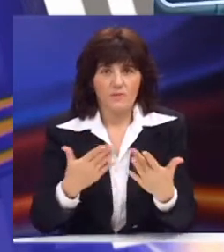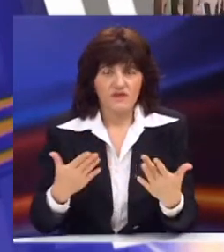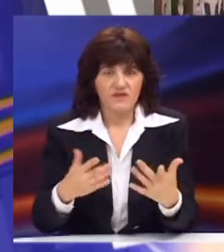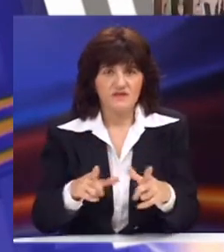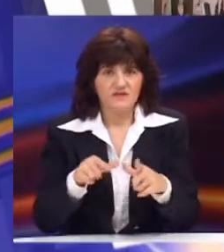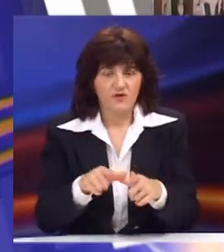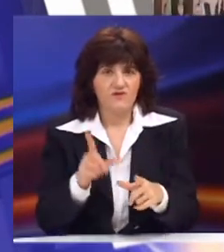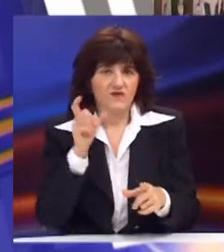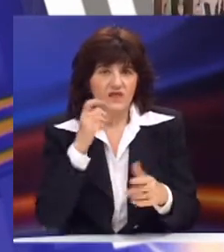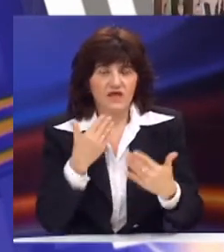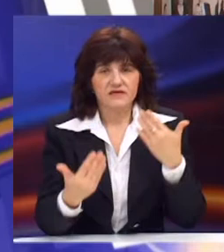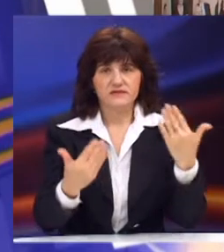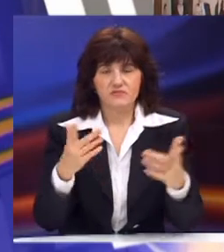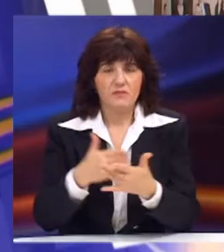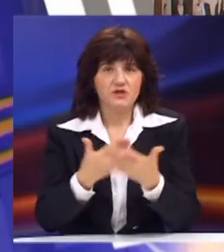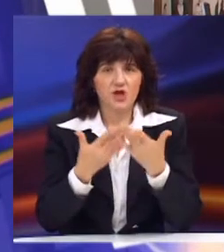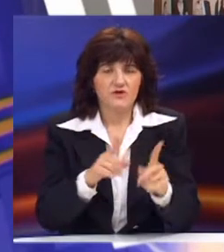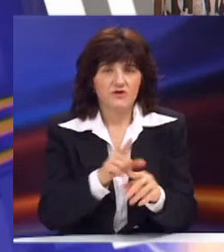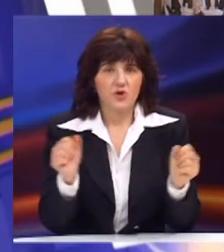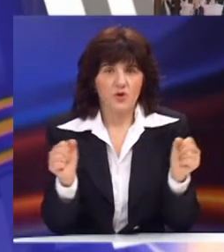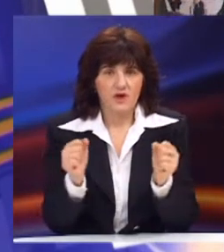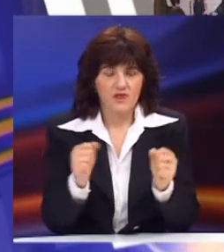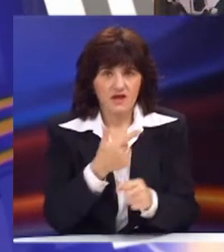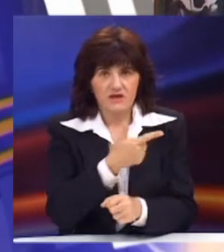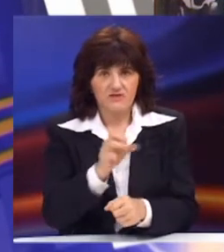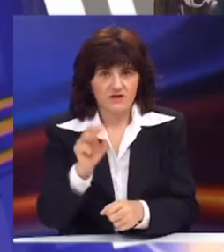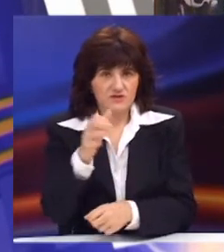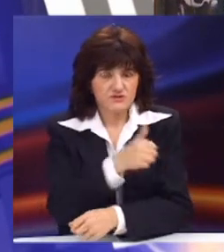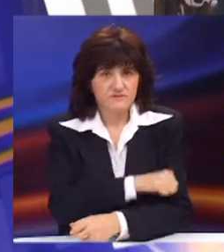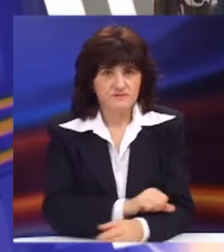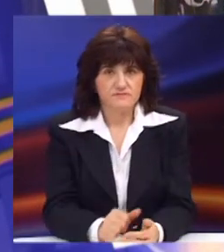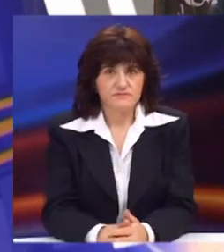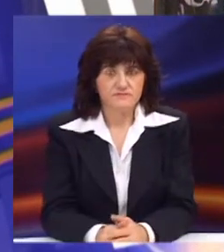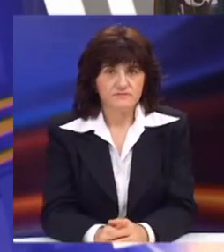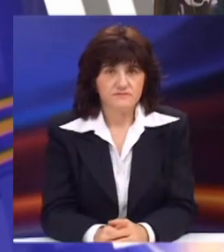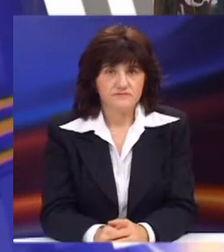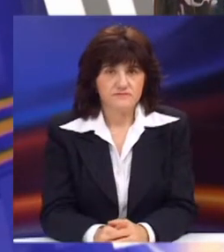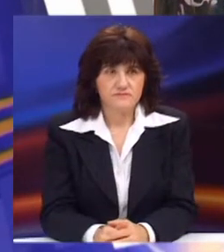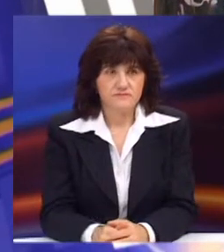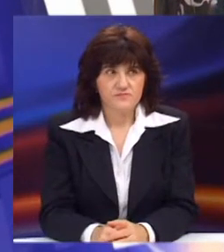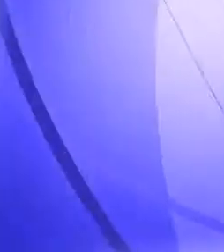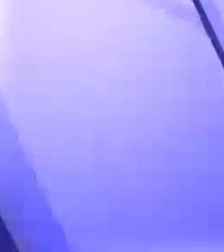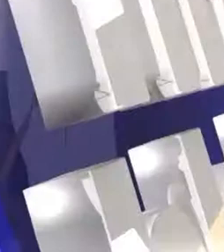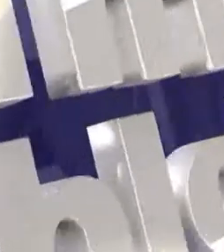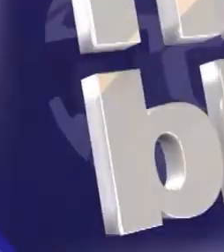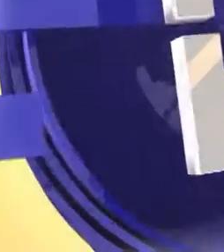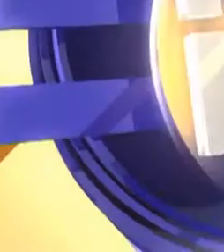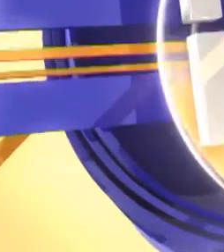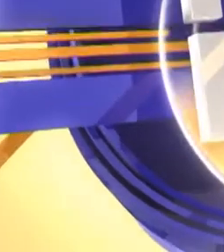i umetnicima. Izložba Memorija prostora biće otvorena do januara 2014. godine.